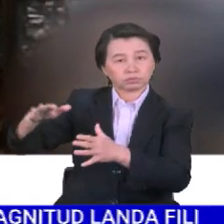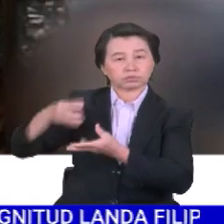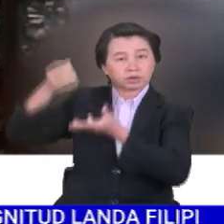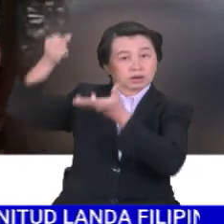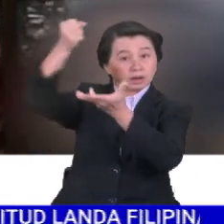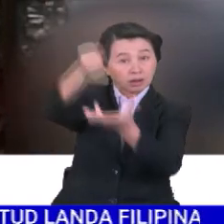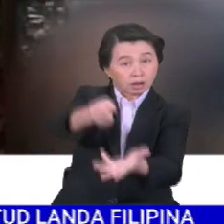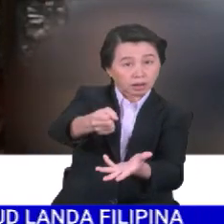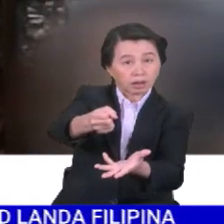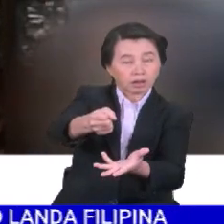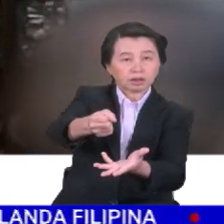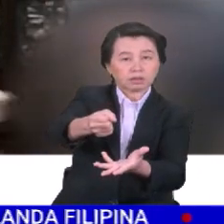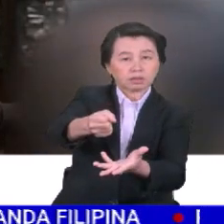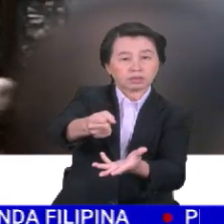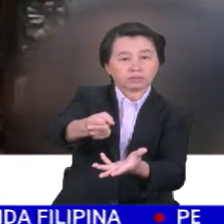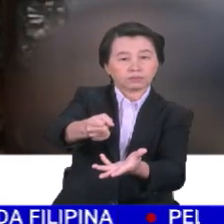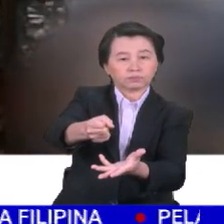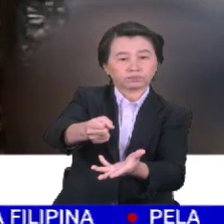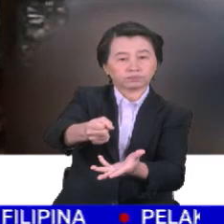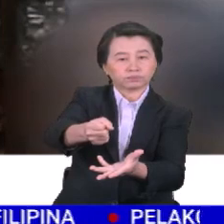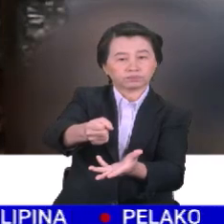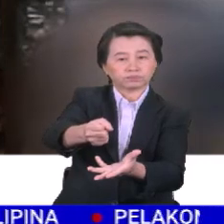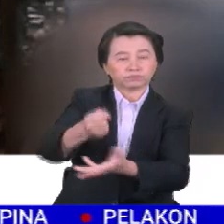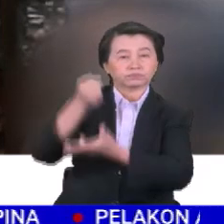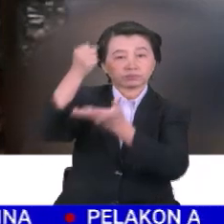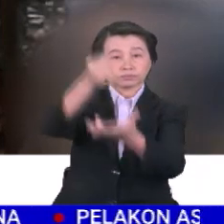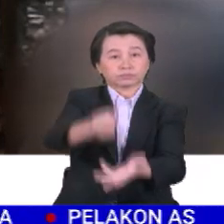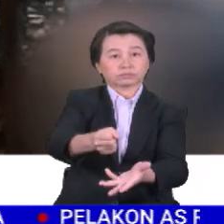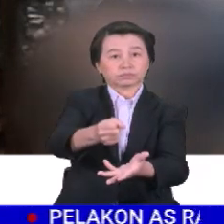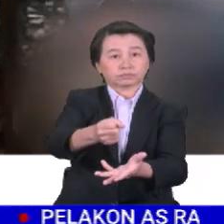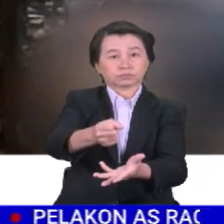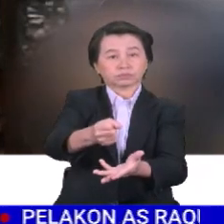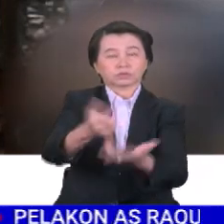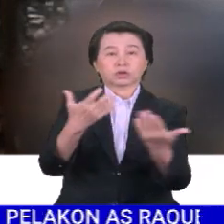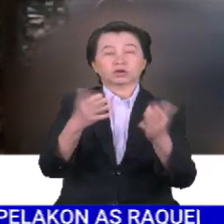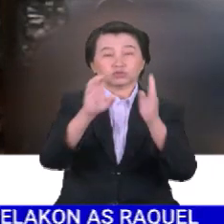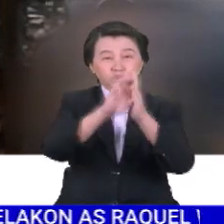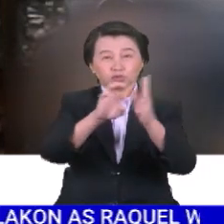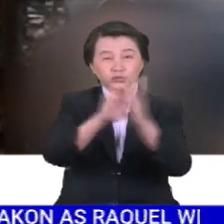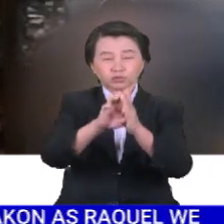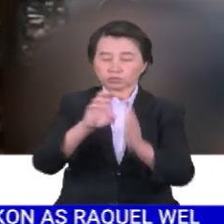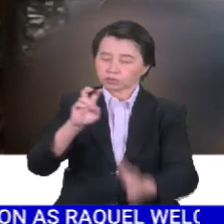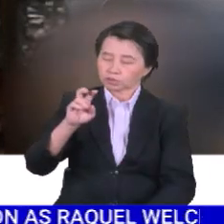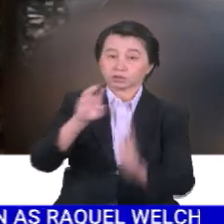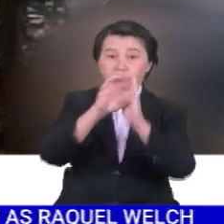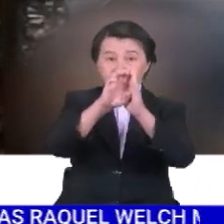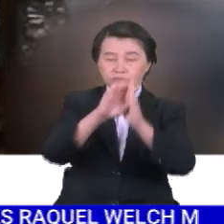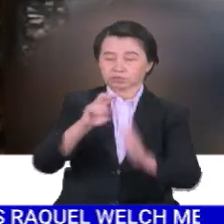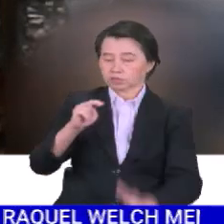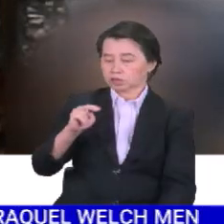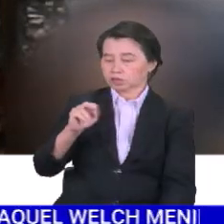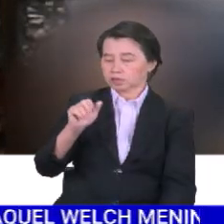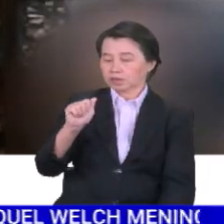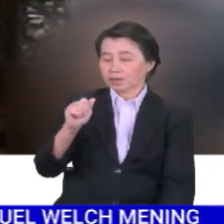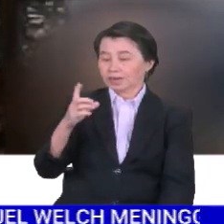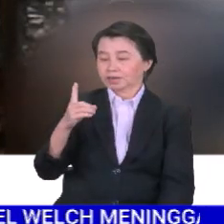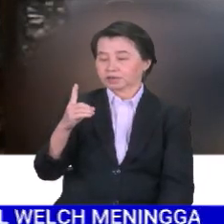diparkingkan ya, dengan izin di tempat-tempat berkenaan. Umpamanya NADMA telah mengambil